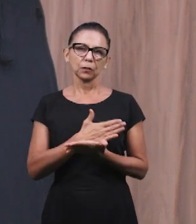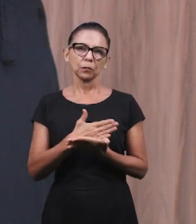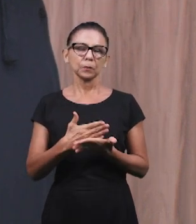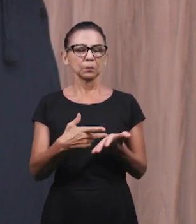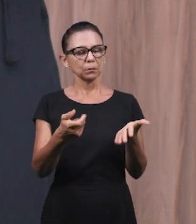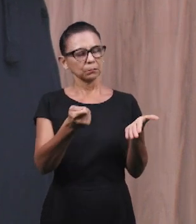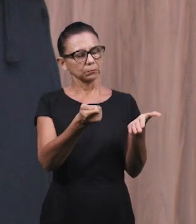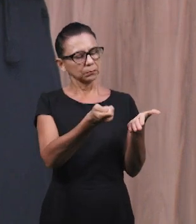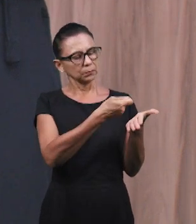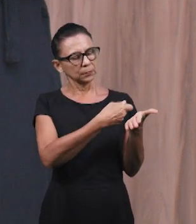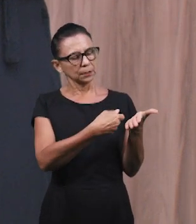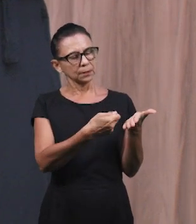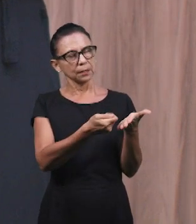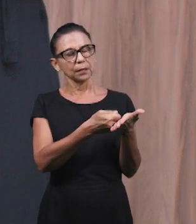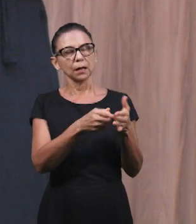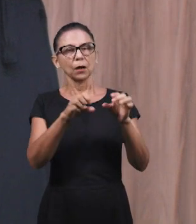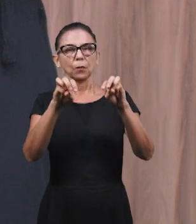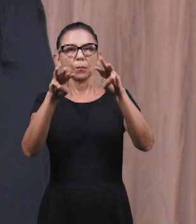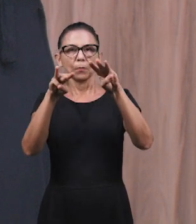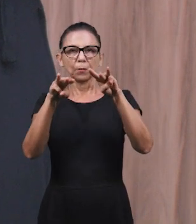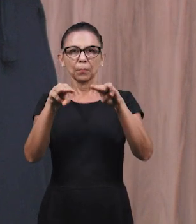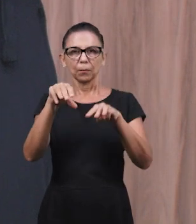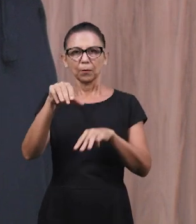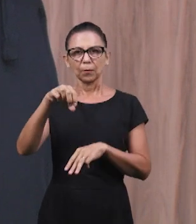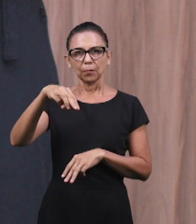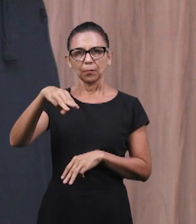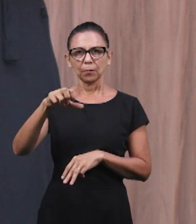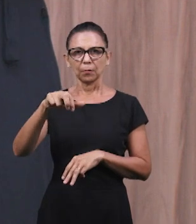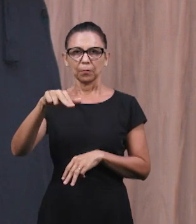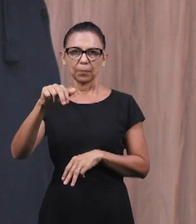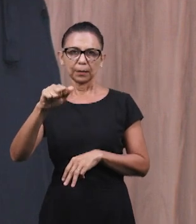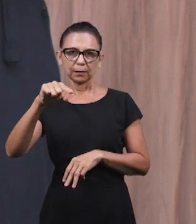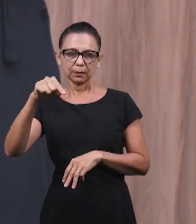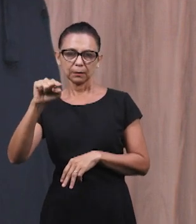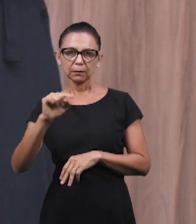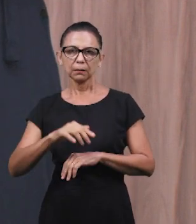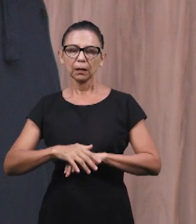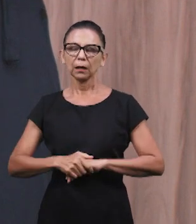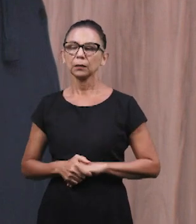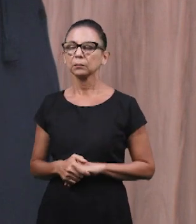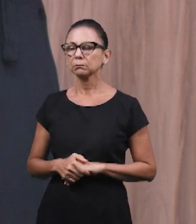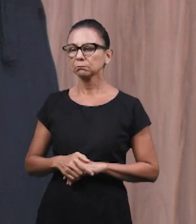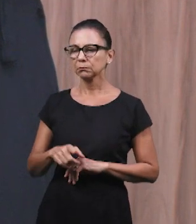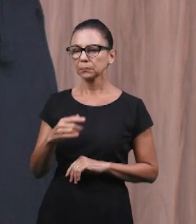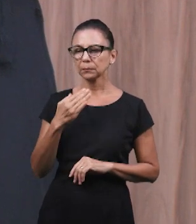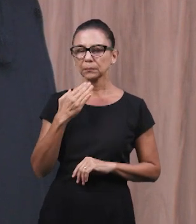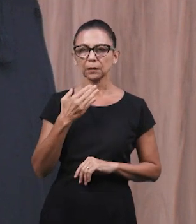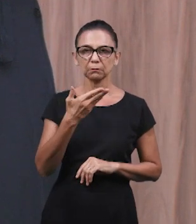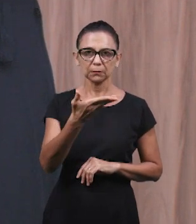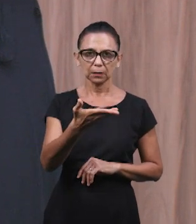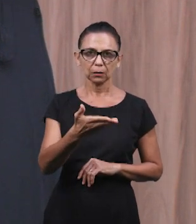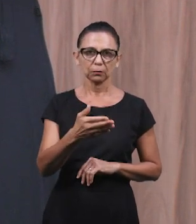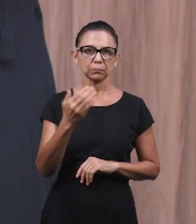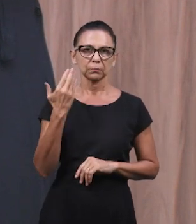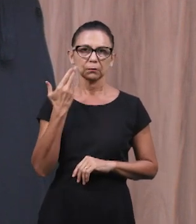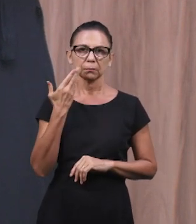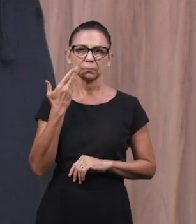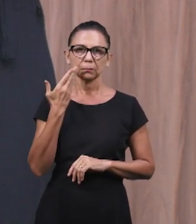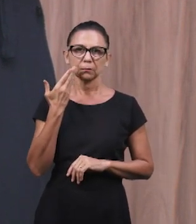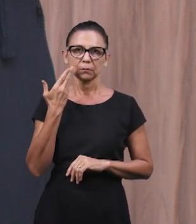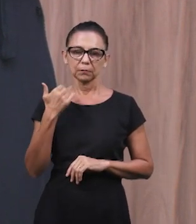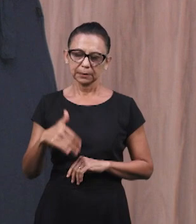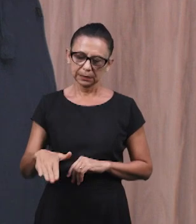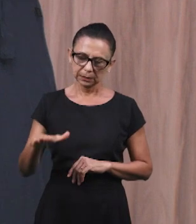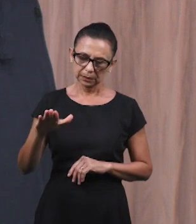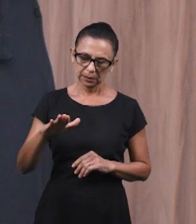professeure était en train de présenter l'étude. Donc, on lui a donné une feuille de